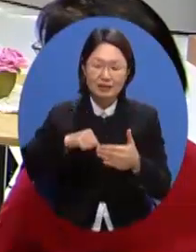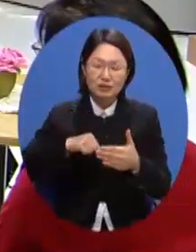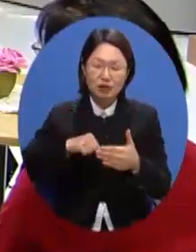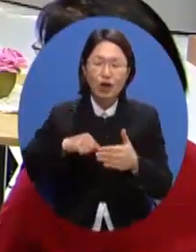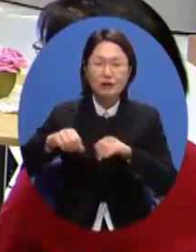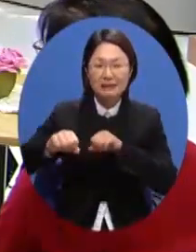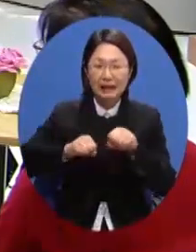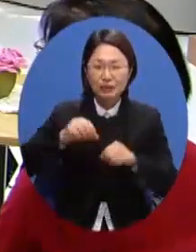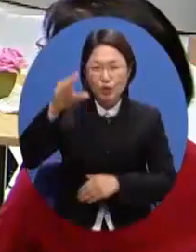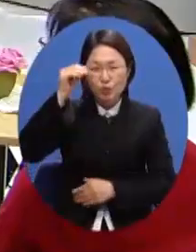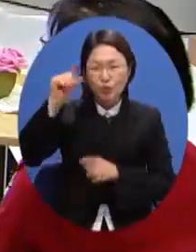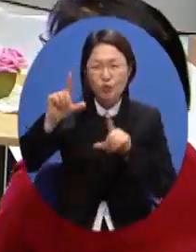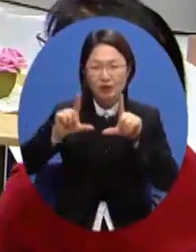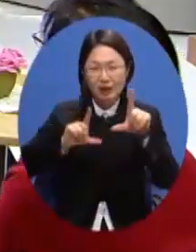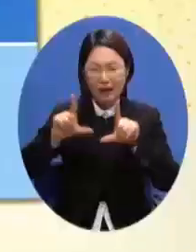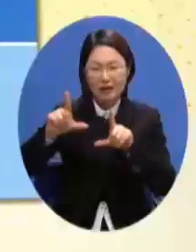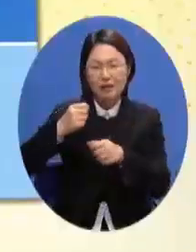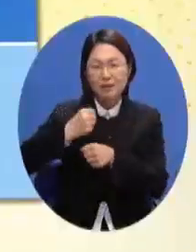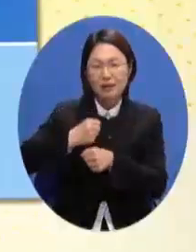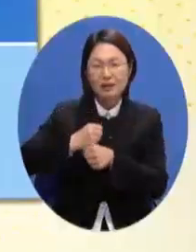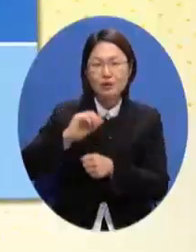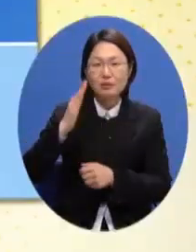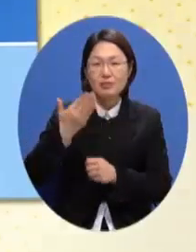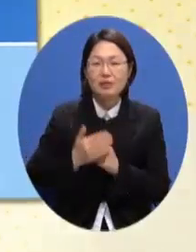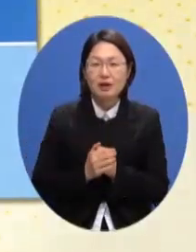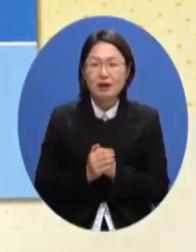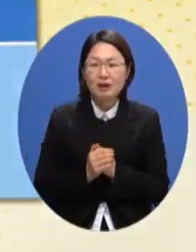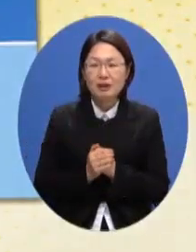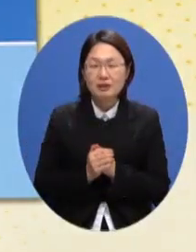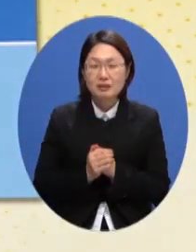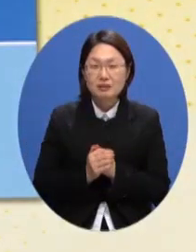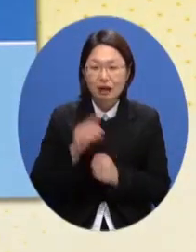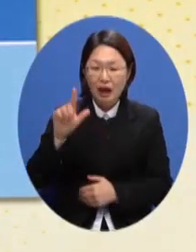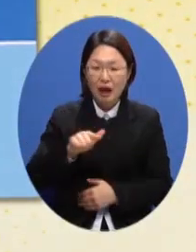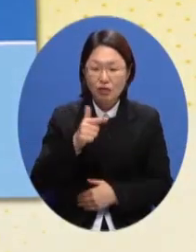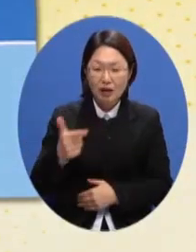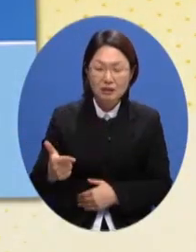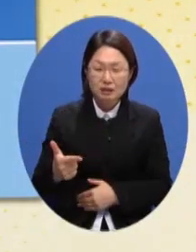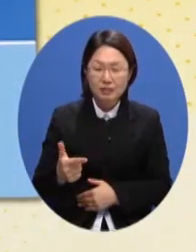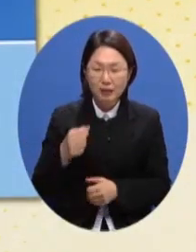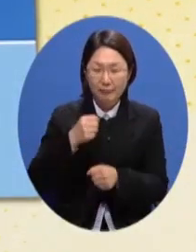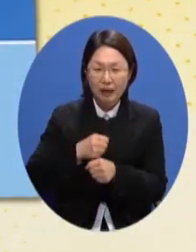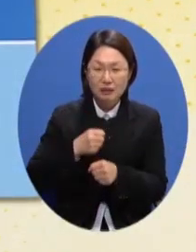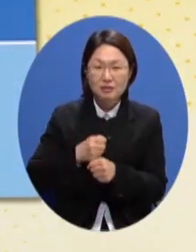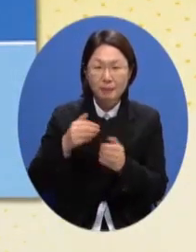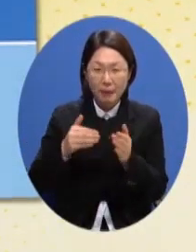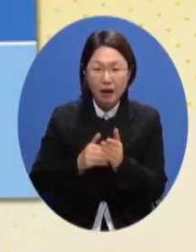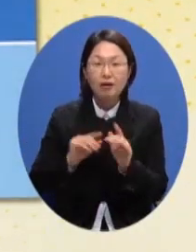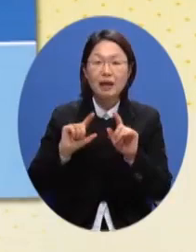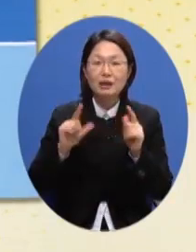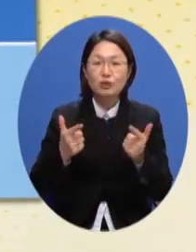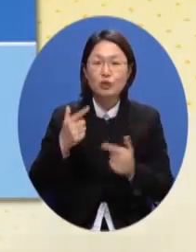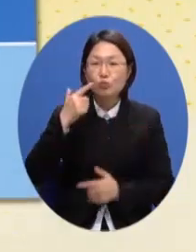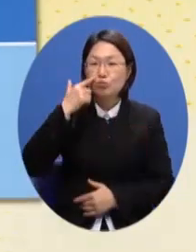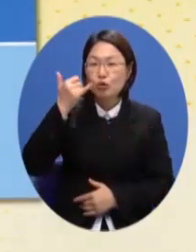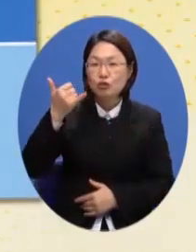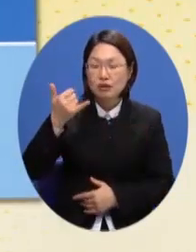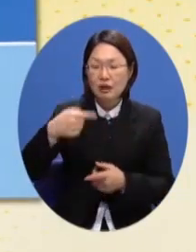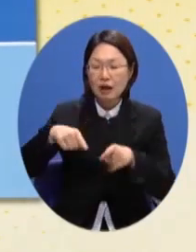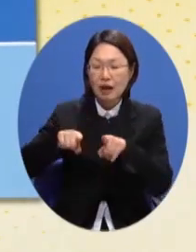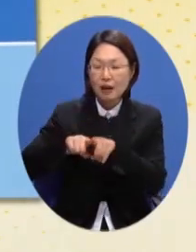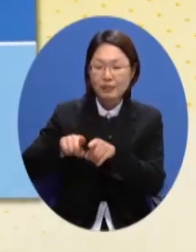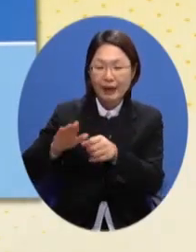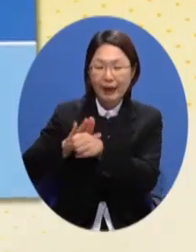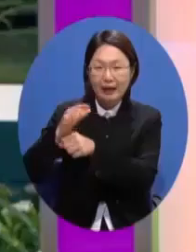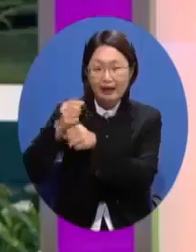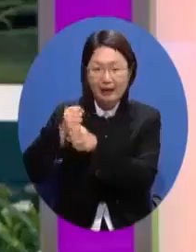작동 모델이라는 걸 형성하기 때문이에요. 하루아침에 형성하는 건 아니고 아이들이 부모님과 애착 관계를 형성을